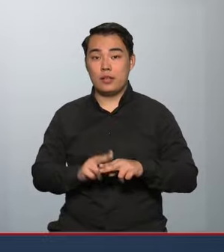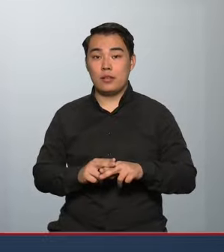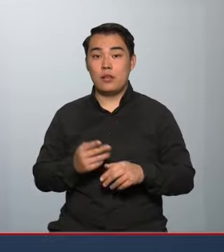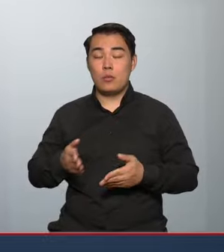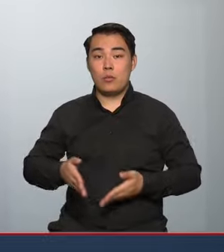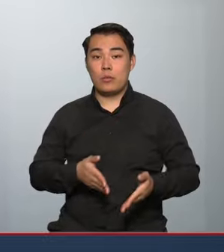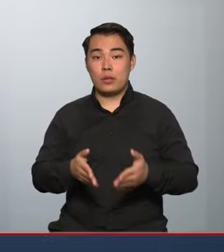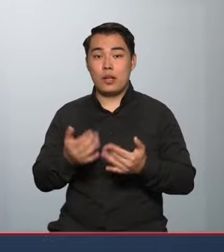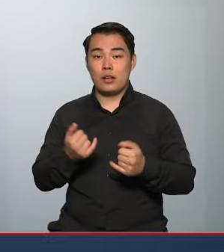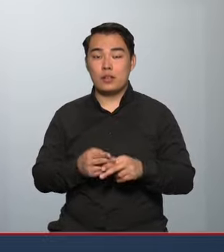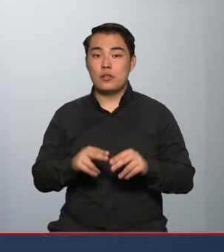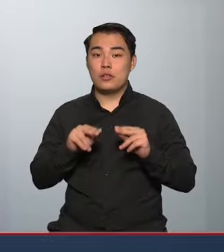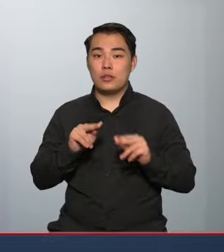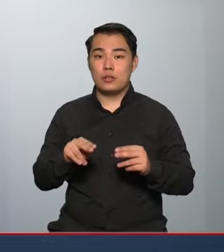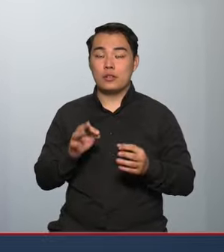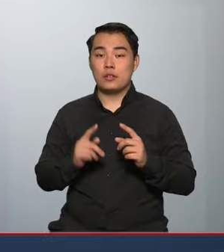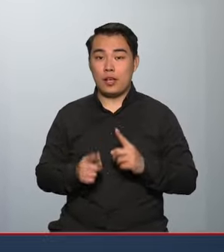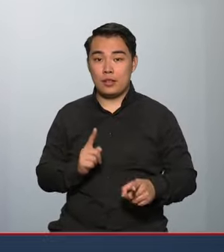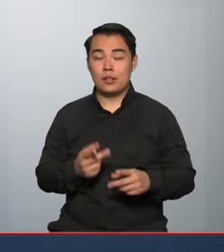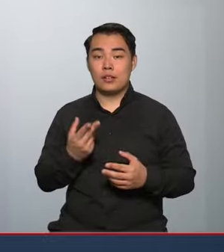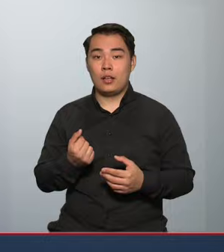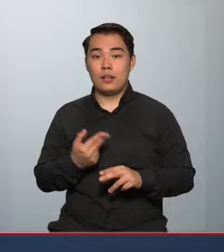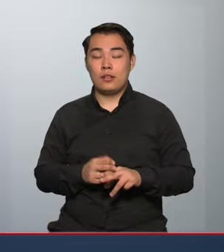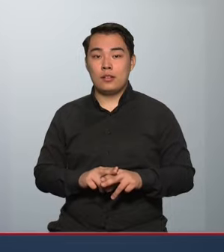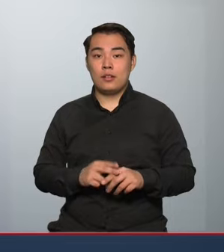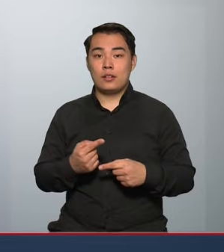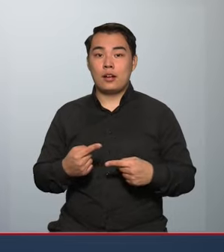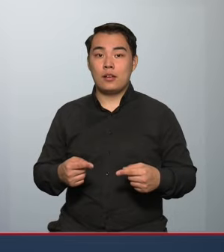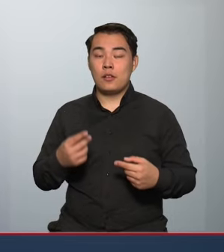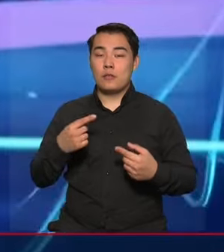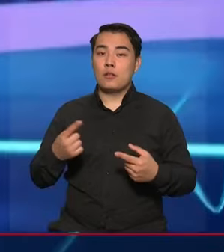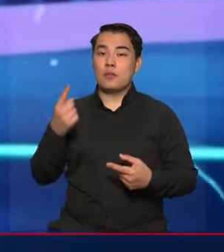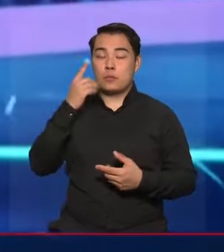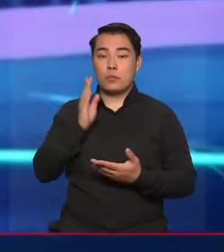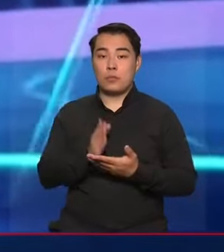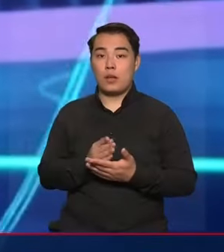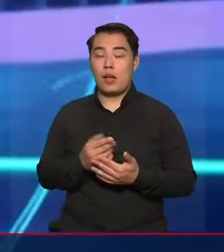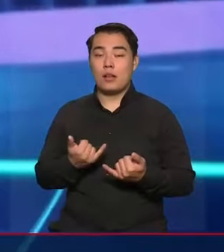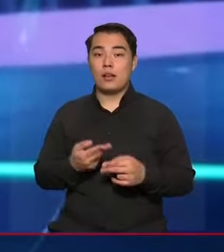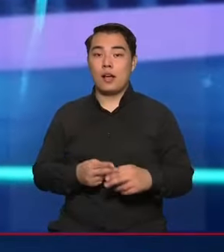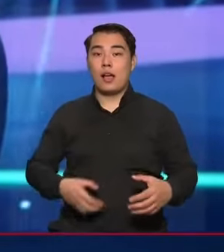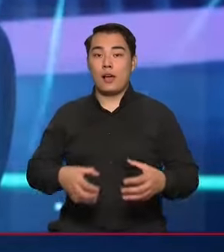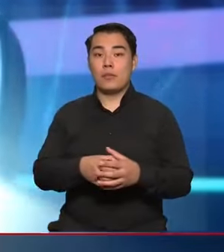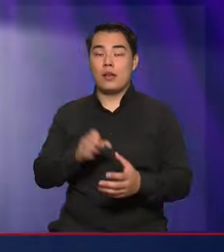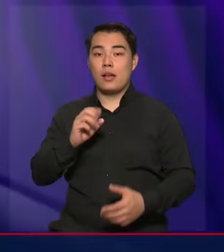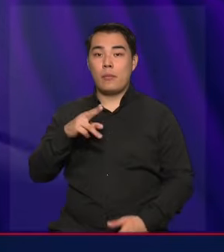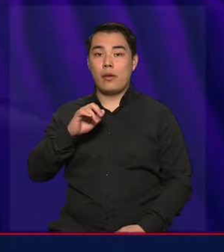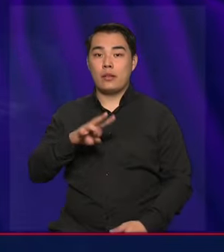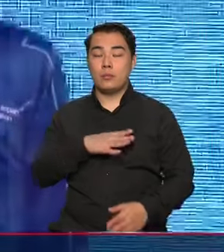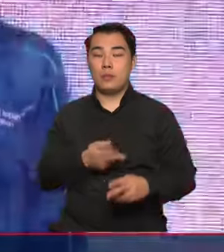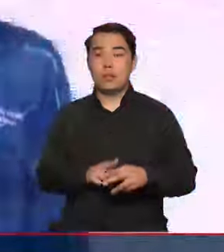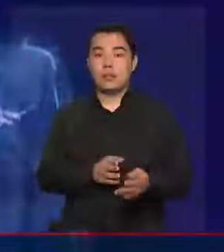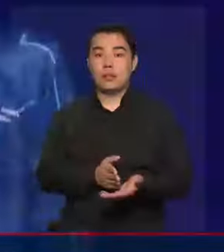более как бы реальный, конечно, и есть свои тактики и методики. А вот команда «Аспан» представляла Казахстан по